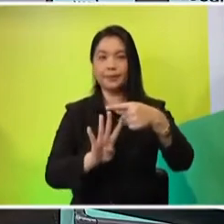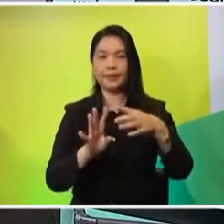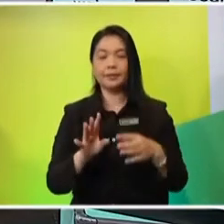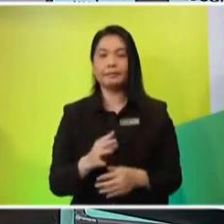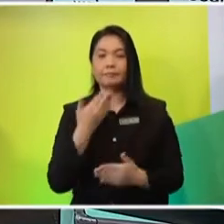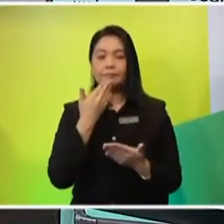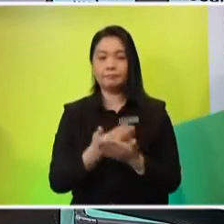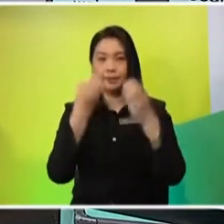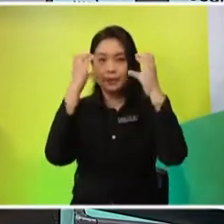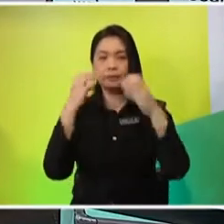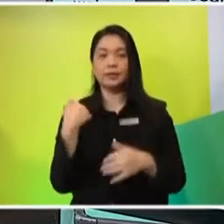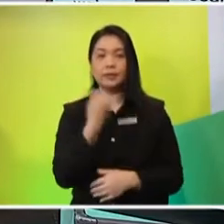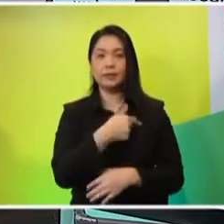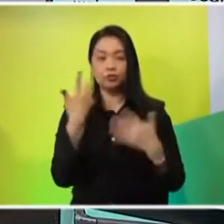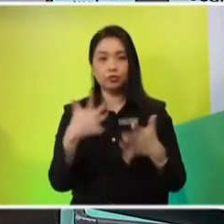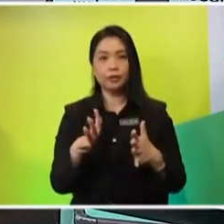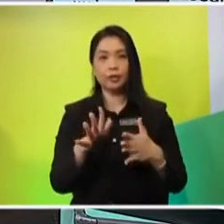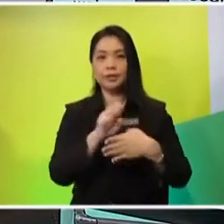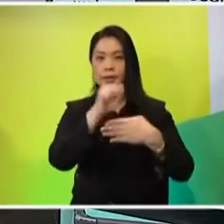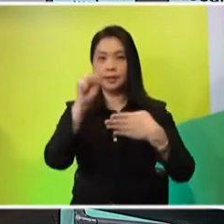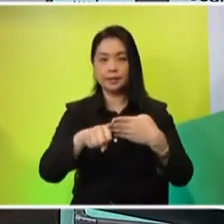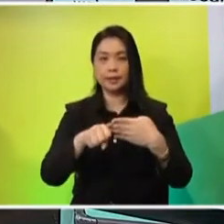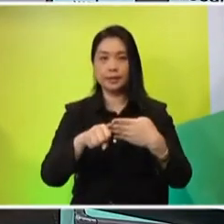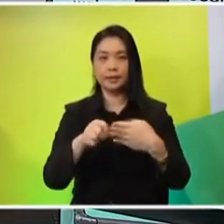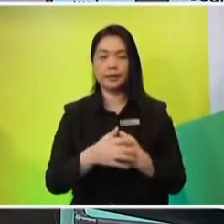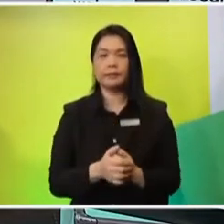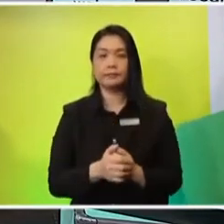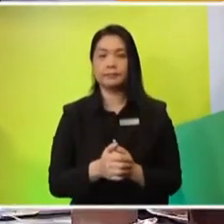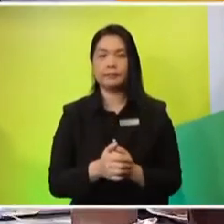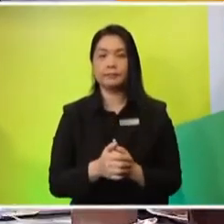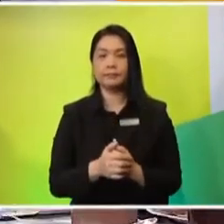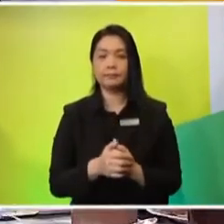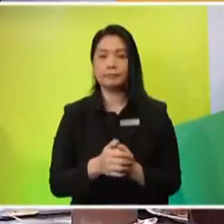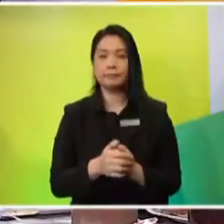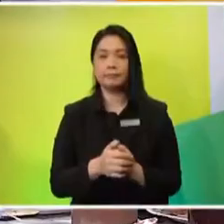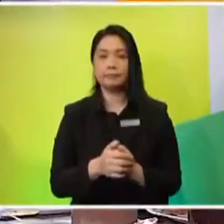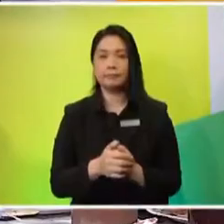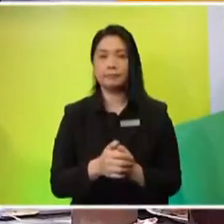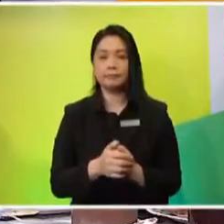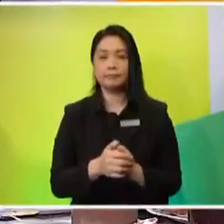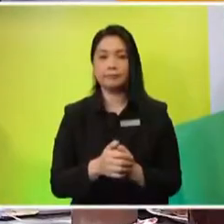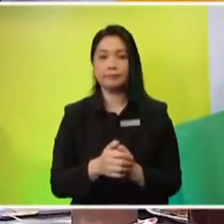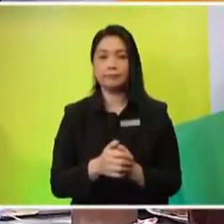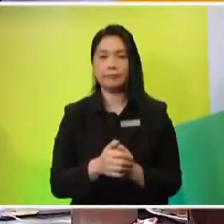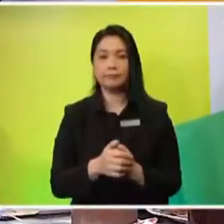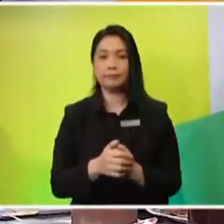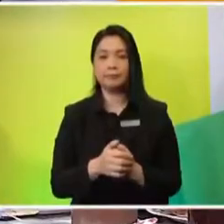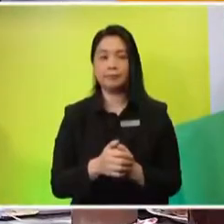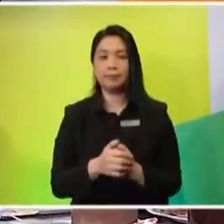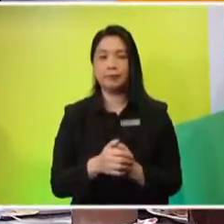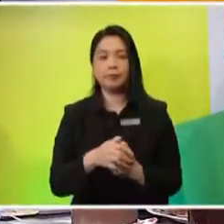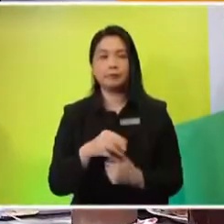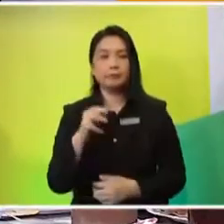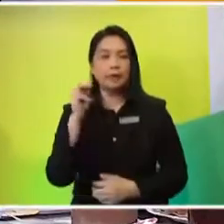dah selesai untuk wafer. Okey. Kita dah selesai untuk bola dan juga untuk buah apple, cikgu. Tapi kan, cikgu, Mira nampak lagi